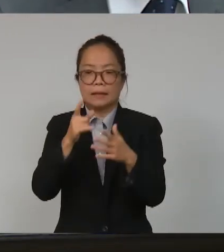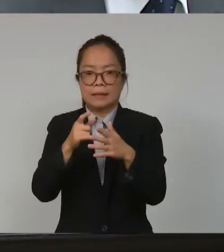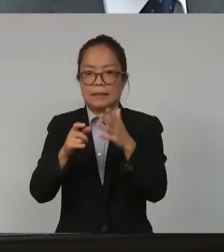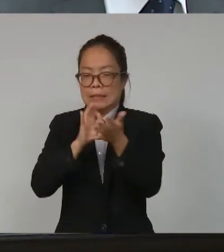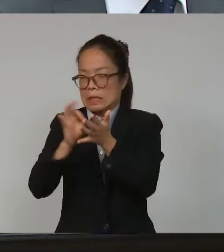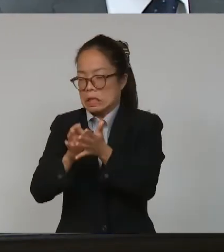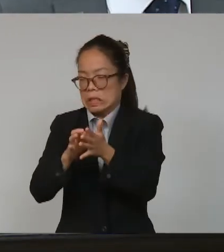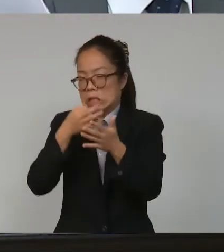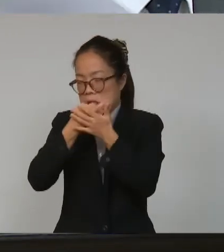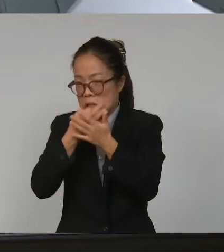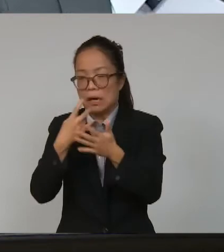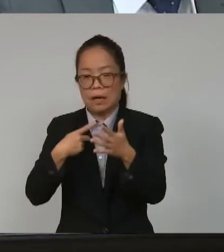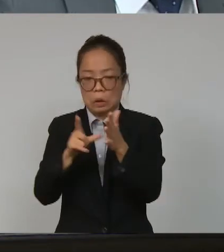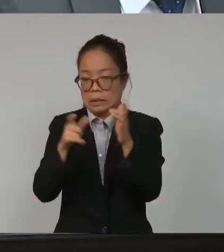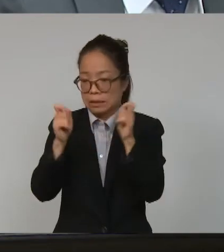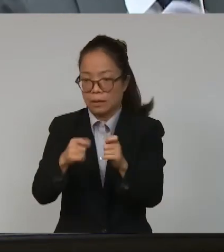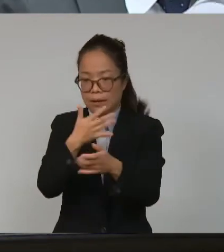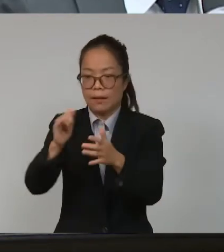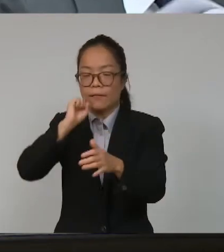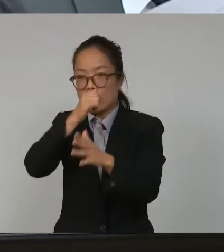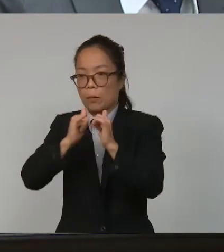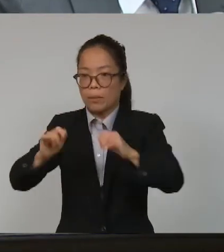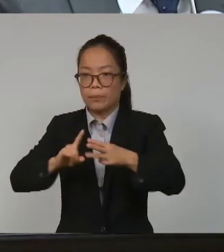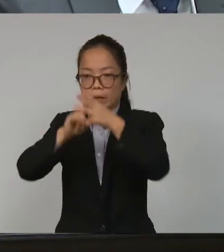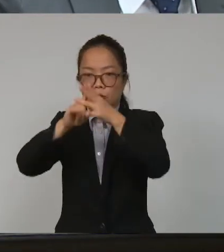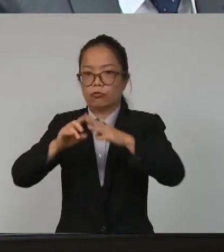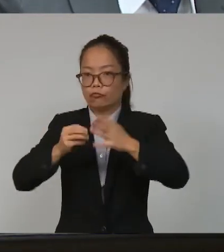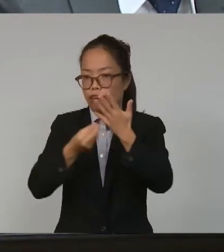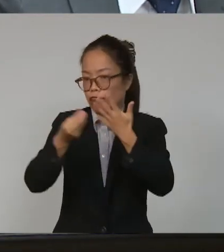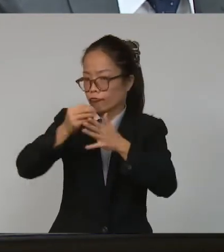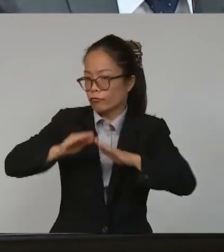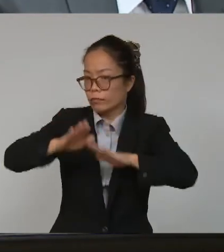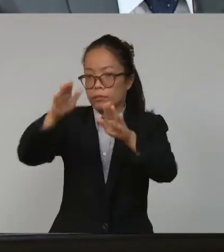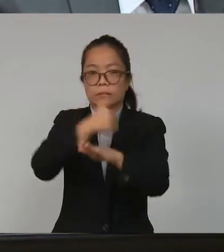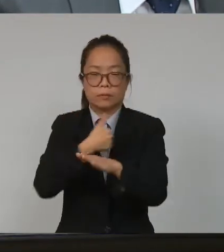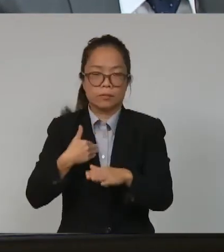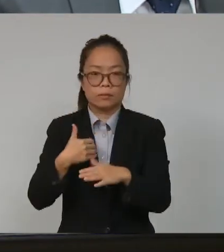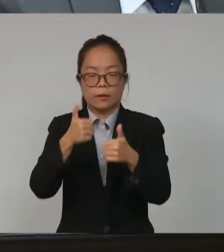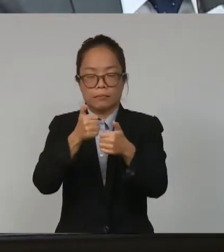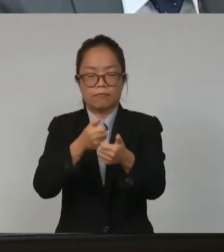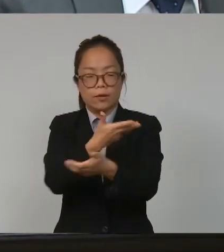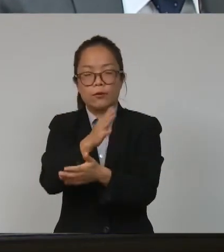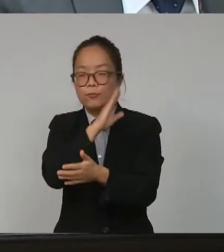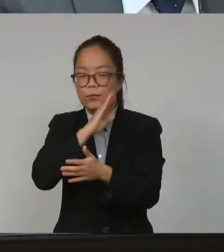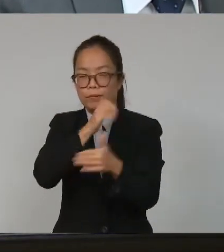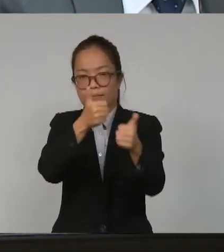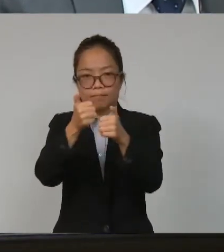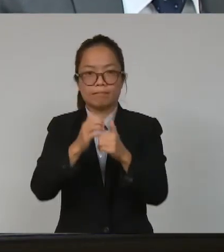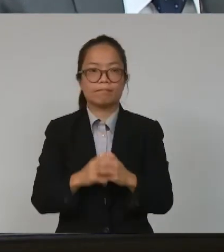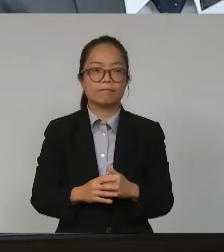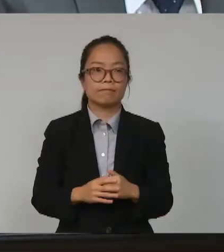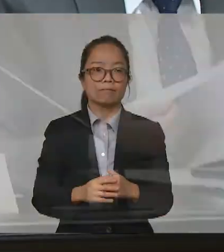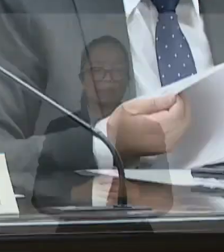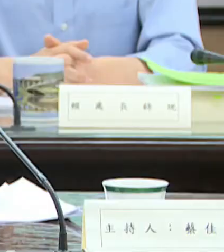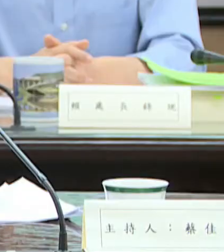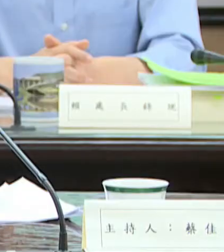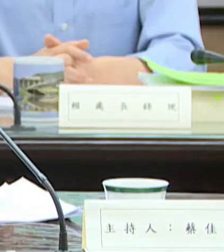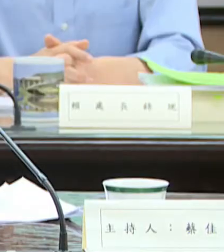个时间，我们能让台湾的民主制度呢更往前进一步。好，以上提供大家做参考，谢谢。